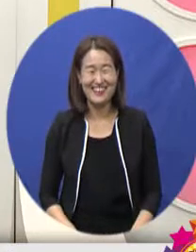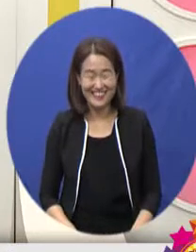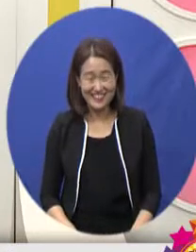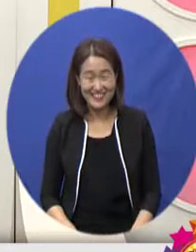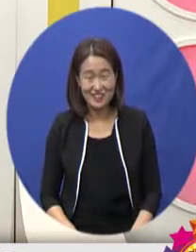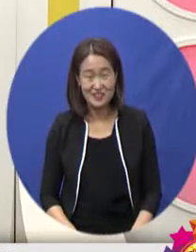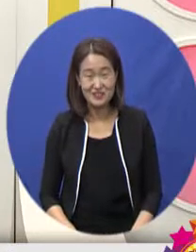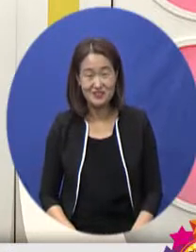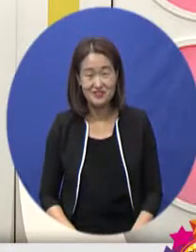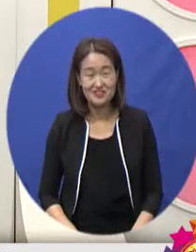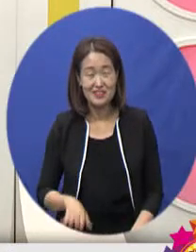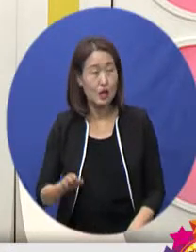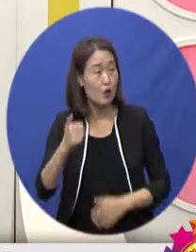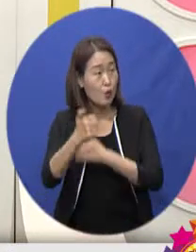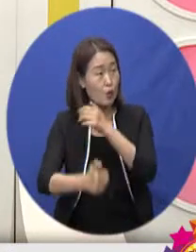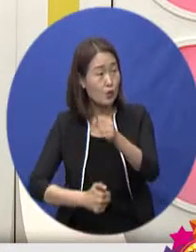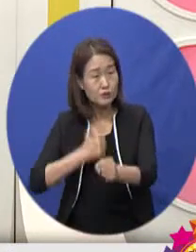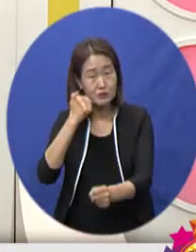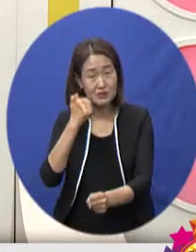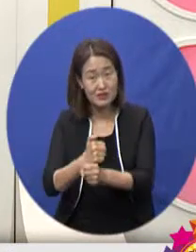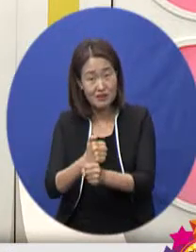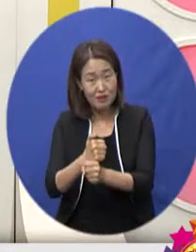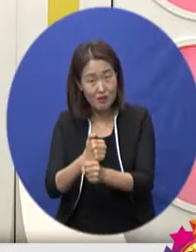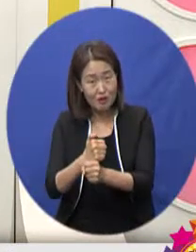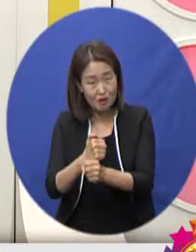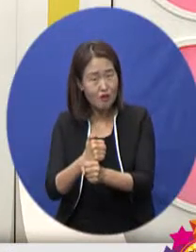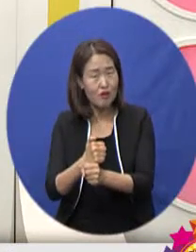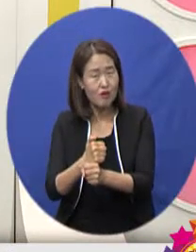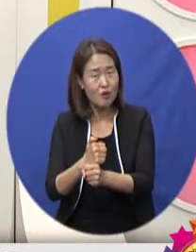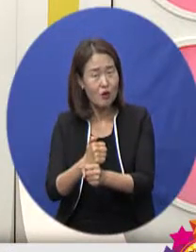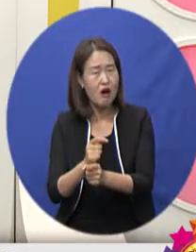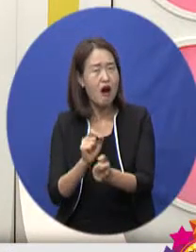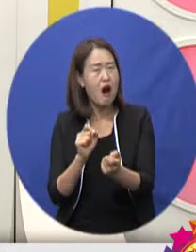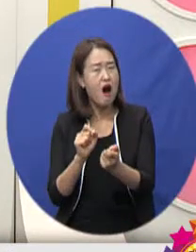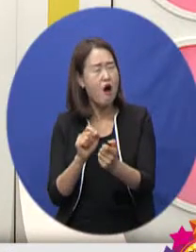이제 한 50년 가까이 지낸 친구인데. 네.